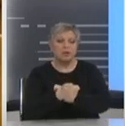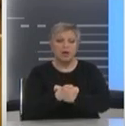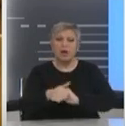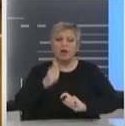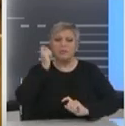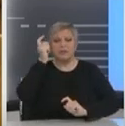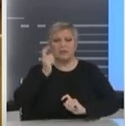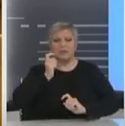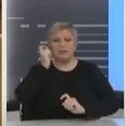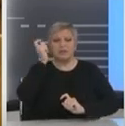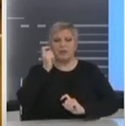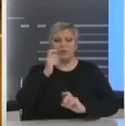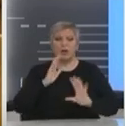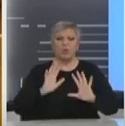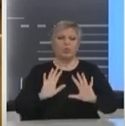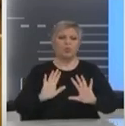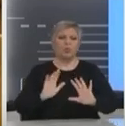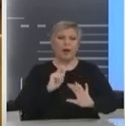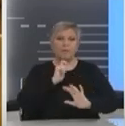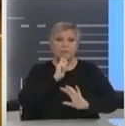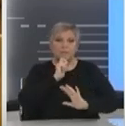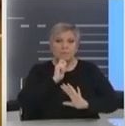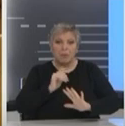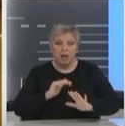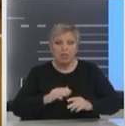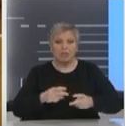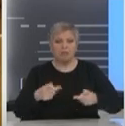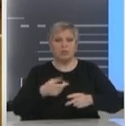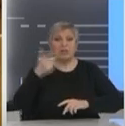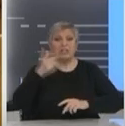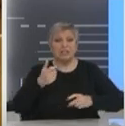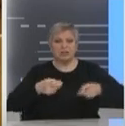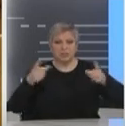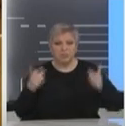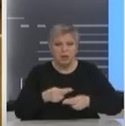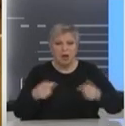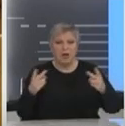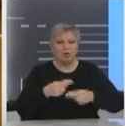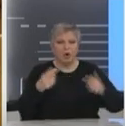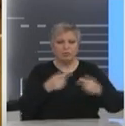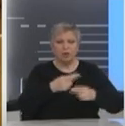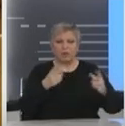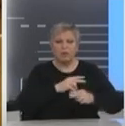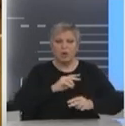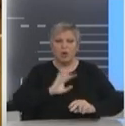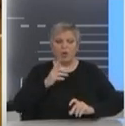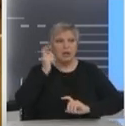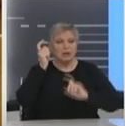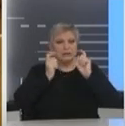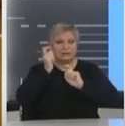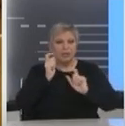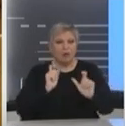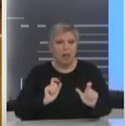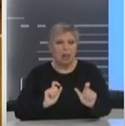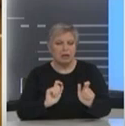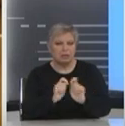μονάχα σε κόψιμο συντάξεων, κόψιμο μισθών, σε λιτότητα, σε αρνητικές μεταρρυθμίσεις. Ενώ η χώρα χρειάζεται μεταρρυθμίσεις